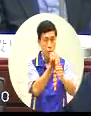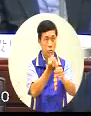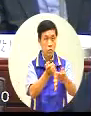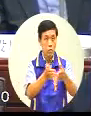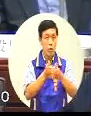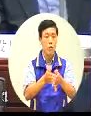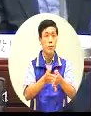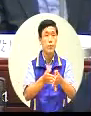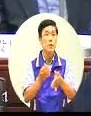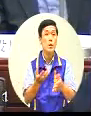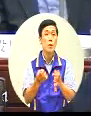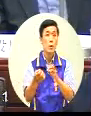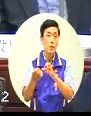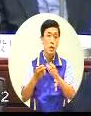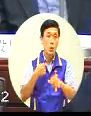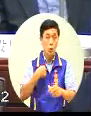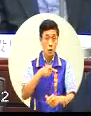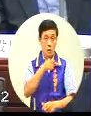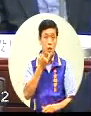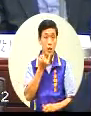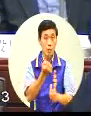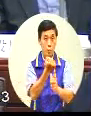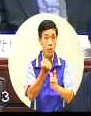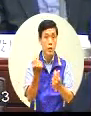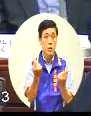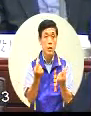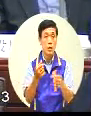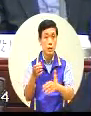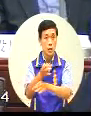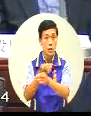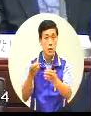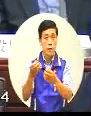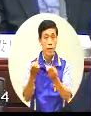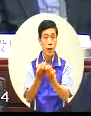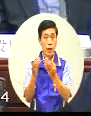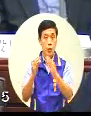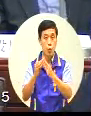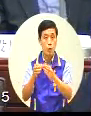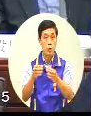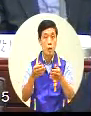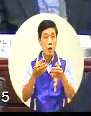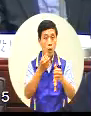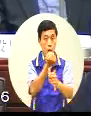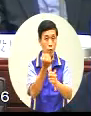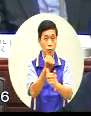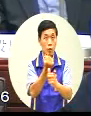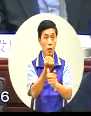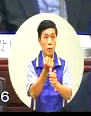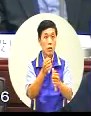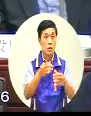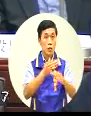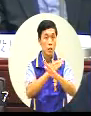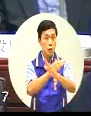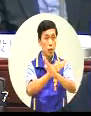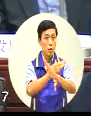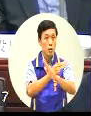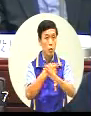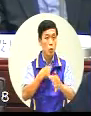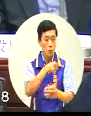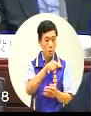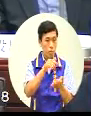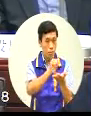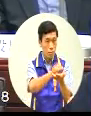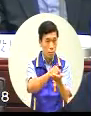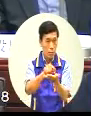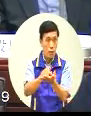谈的一些我可以掌控，包括经发局的一些夜市摊贩他所使用的东西，我们开始完整的登录，然后我们去查